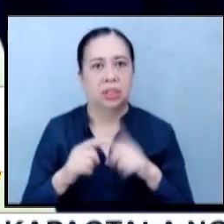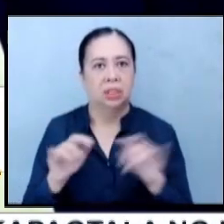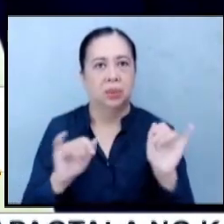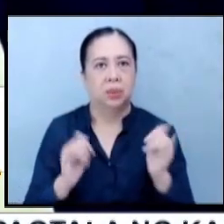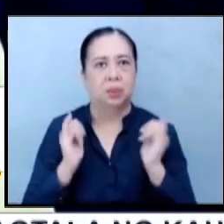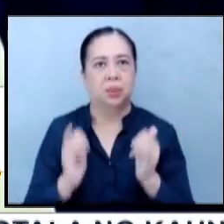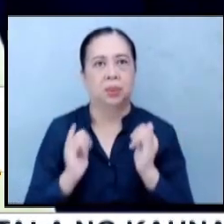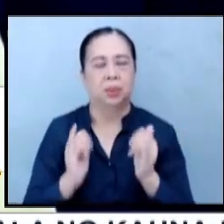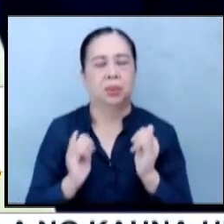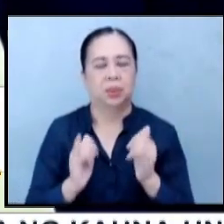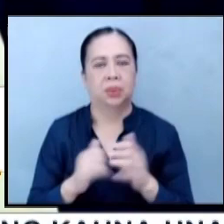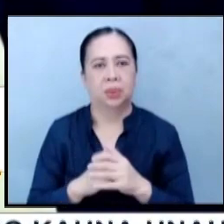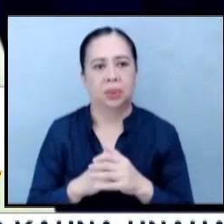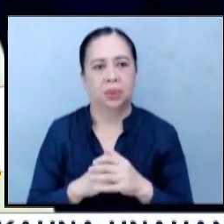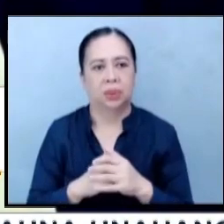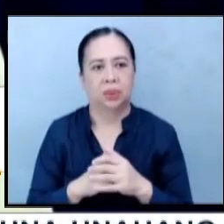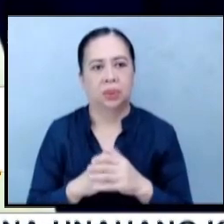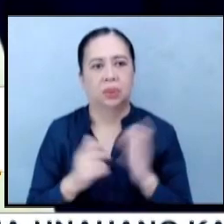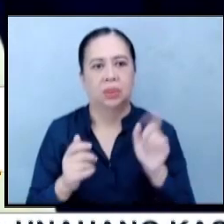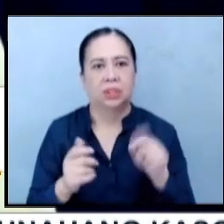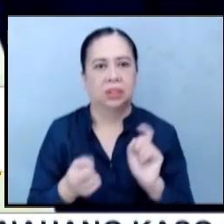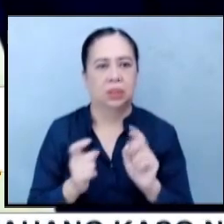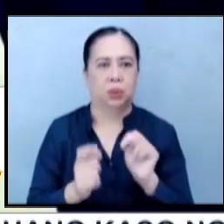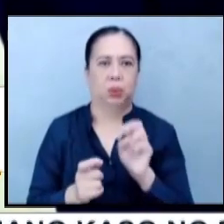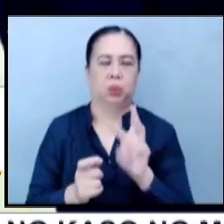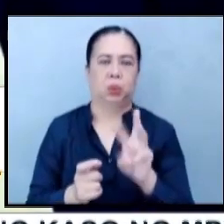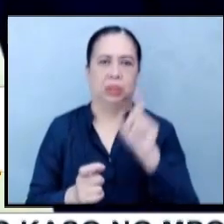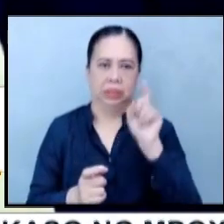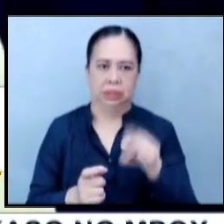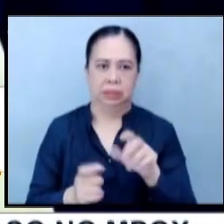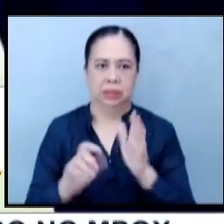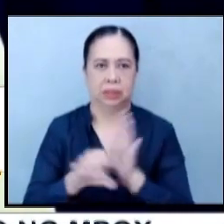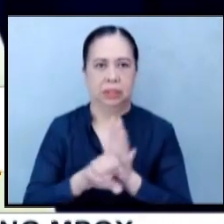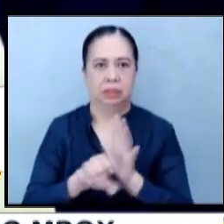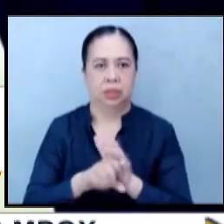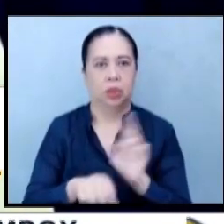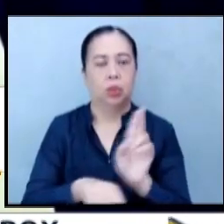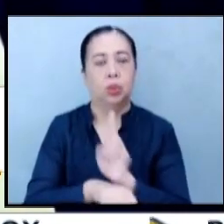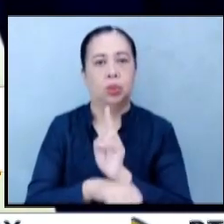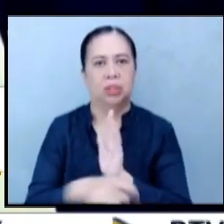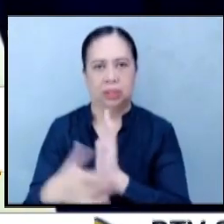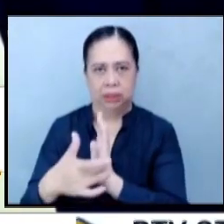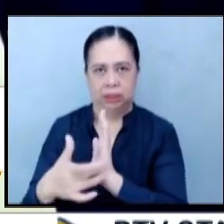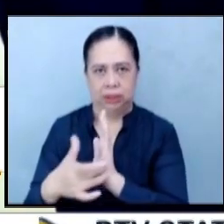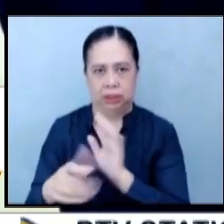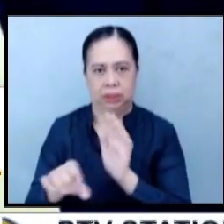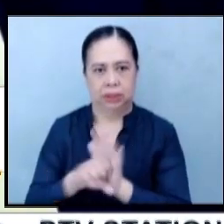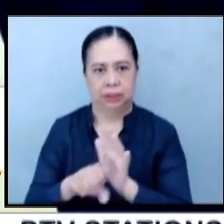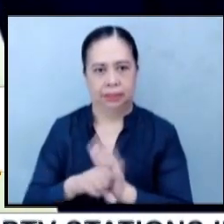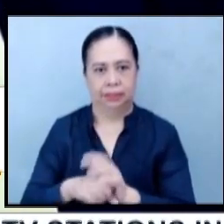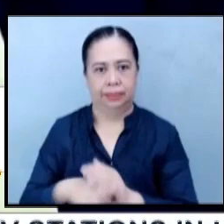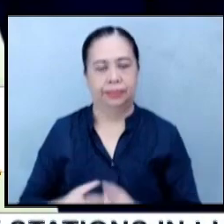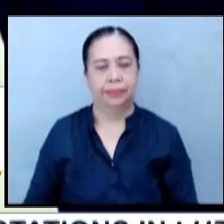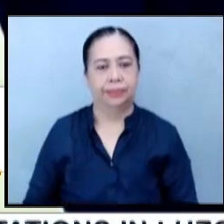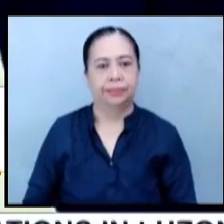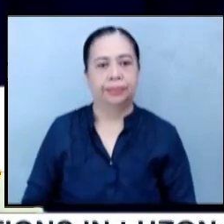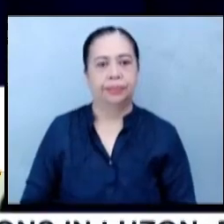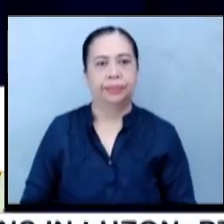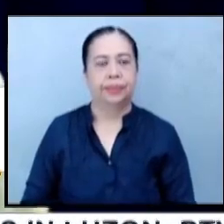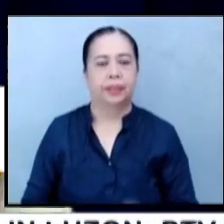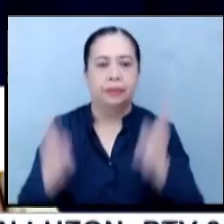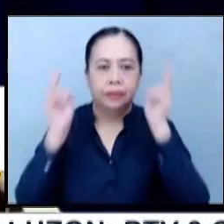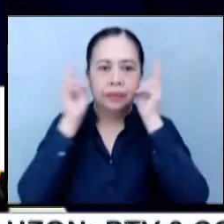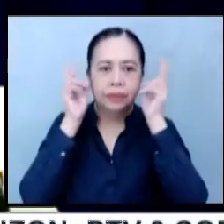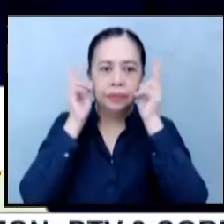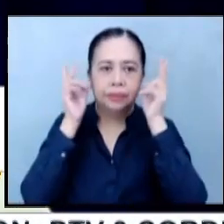and over again. We have to do things differently na, like using technology, no? Katulad sa mga vegetables, no? Yung